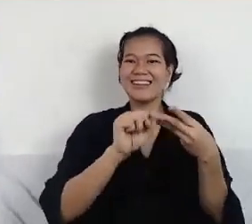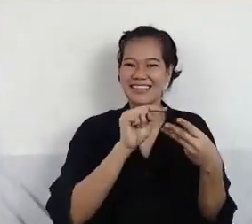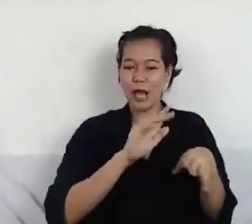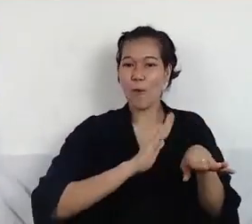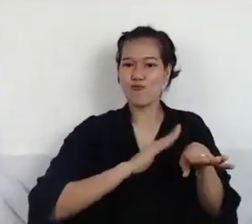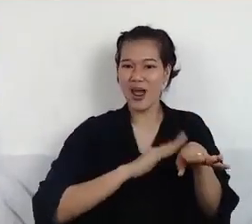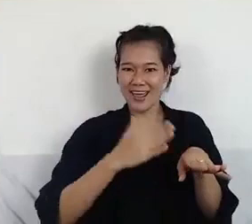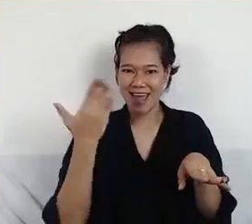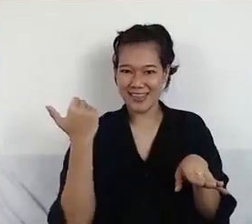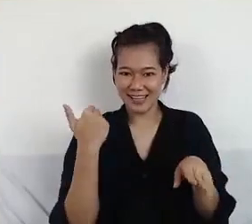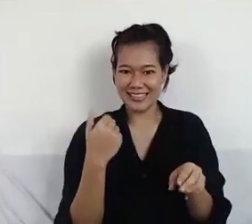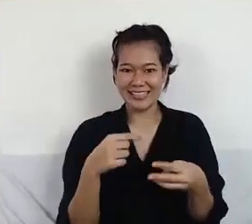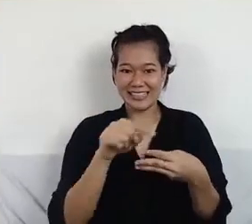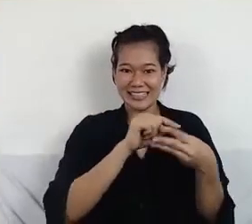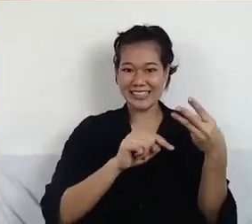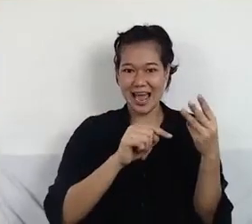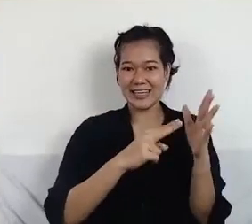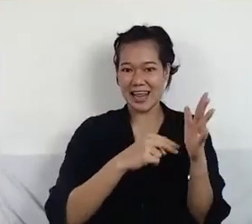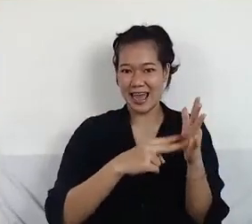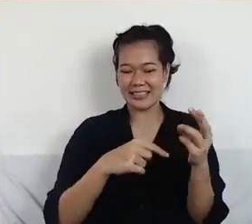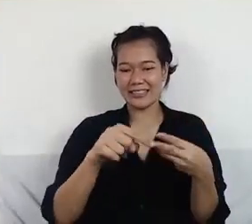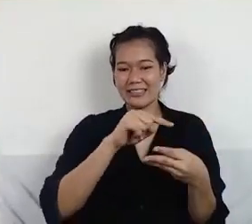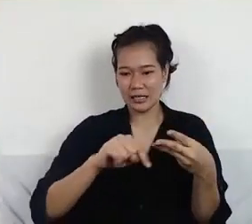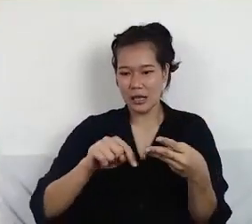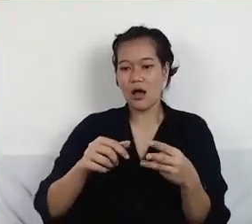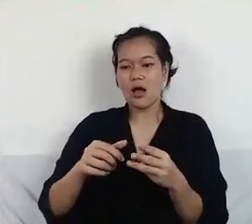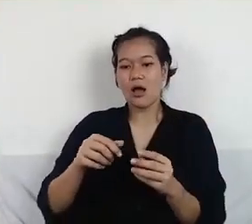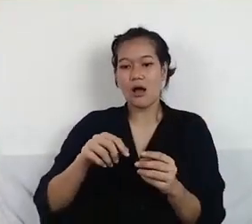terjadilah transforming life. Kan begitu, saudaraku.